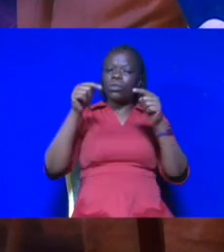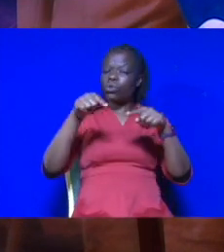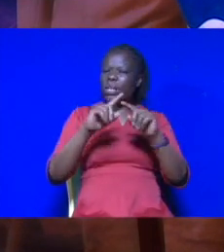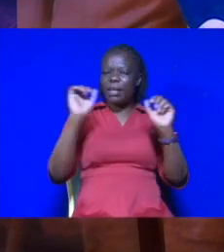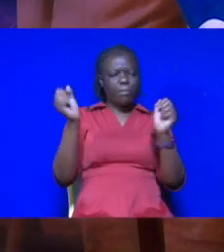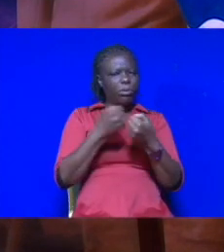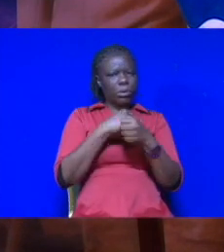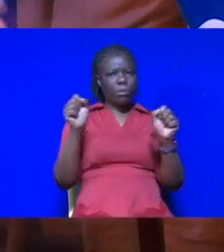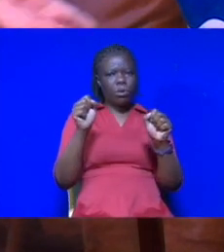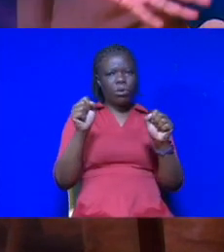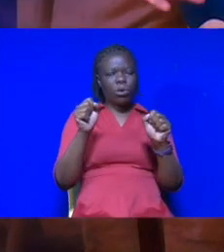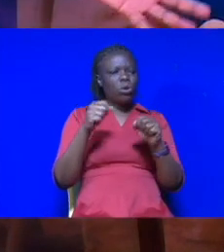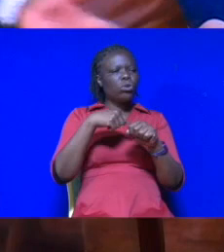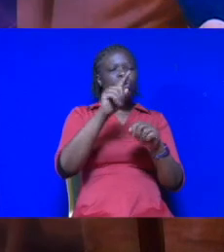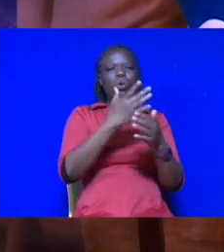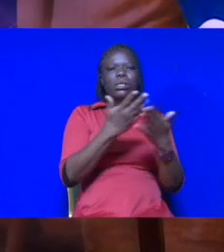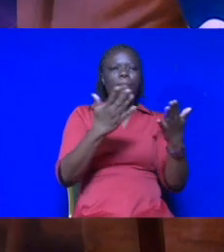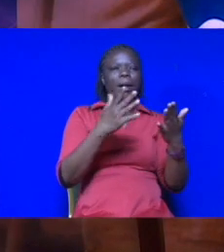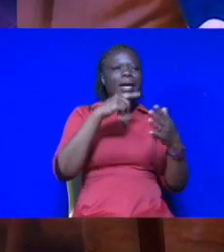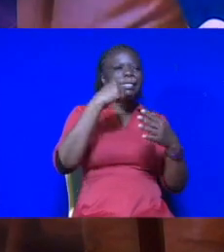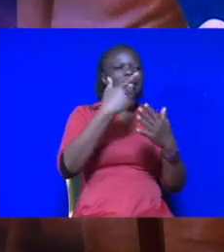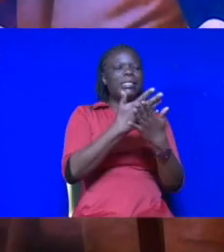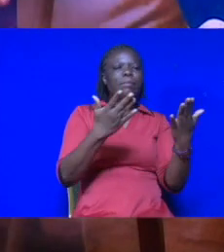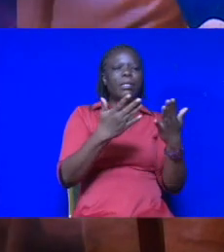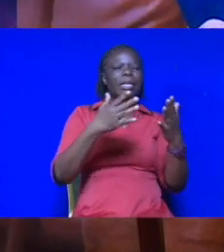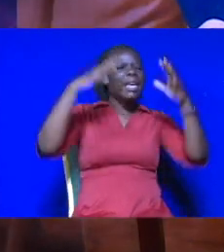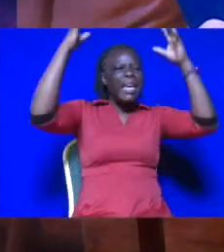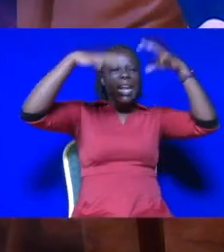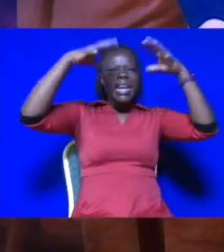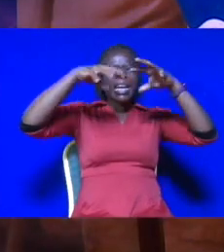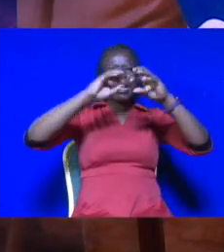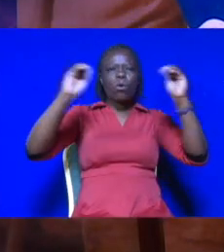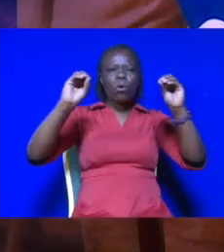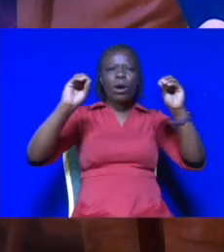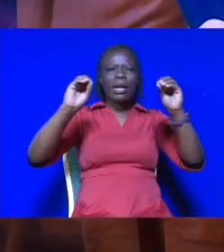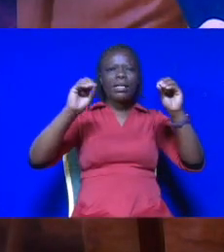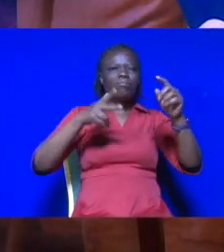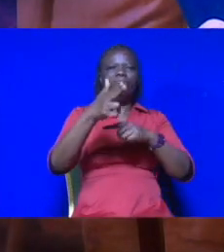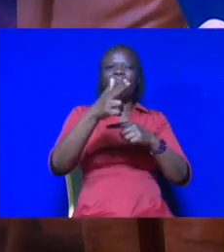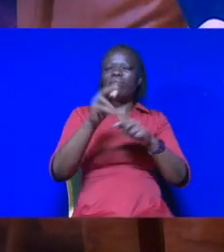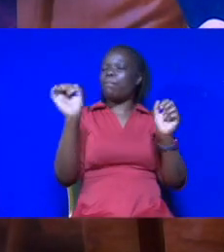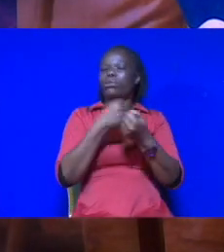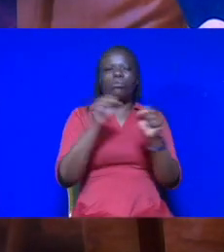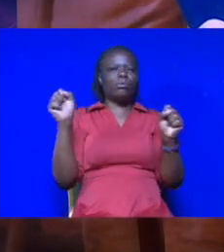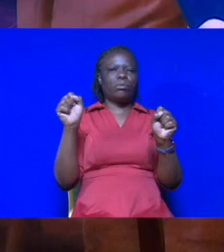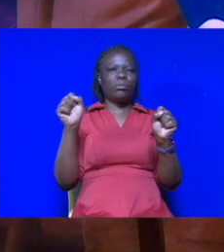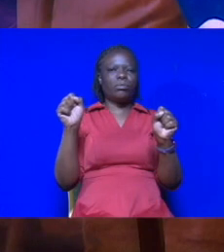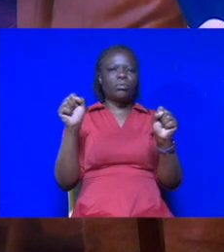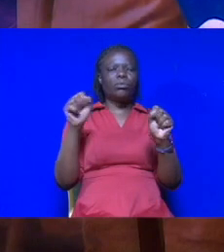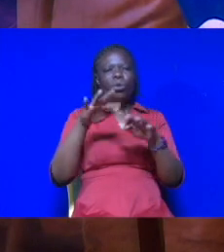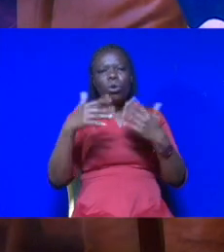kuthubutu ukaenda tu katamuka tu kwamba mvua haitanyesha ikaacha kunyesha. Hapana, haiwezekani.